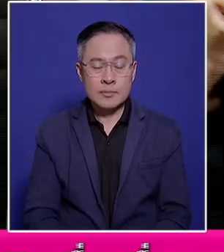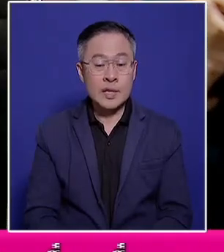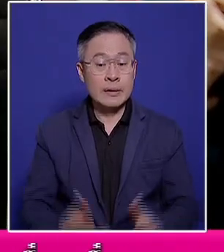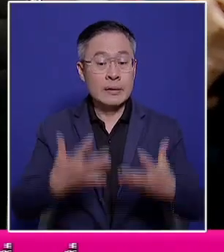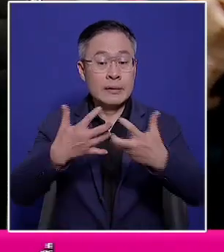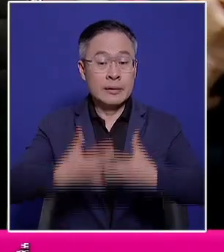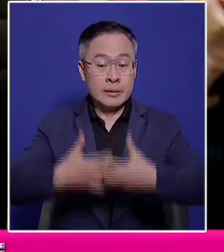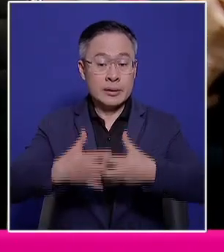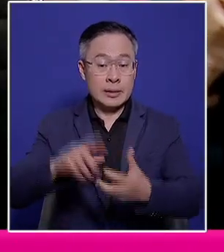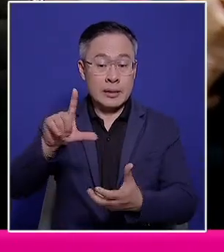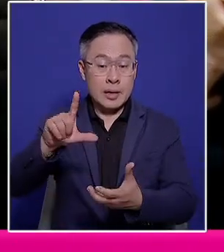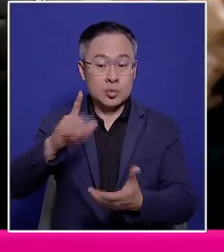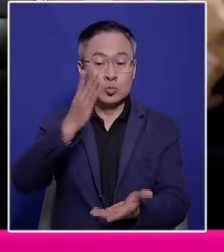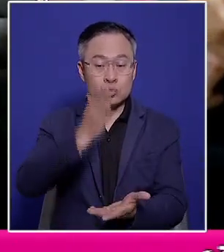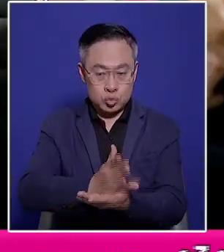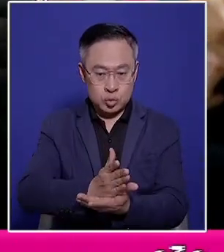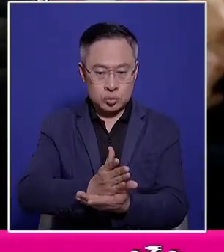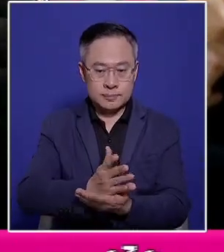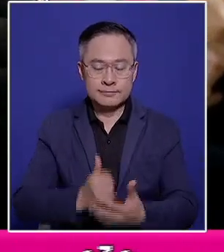ประธานกรรมการจับได้หลักล้าน